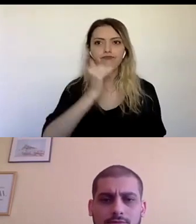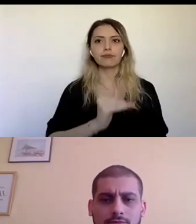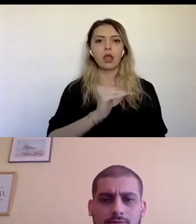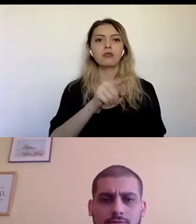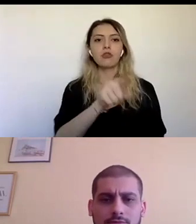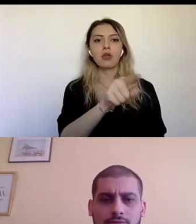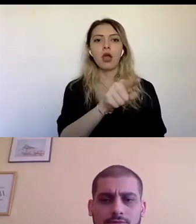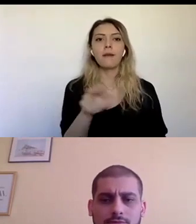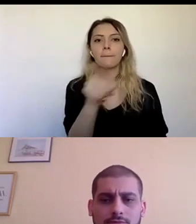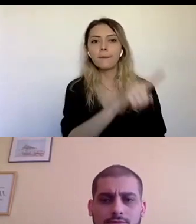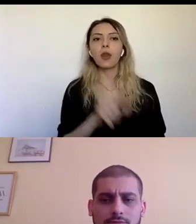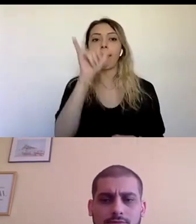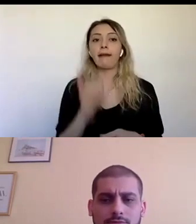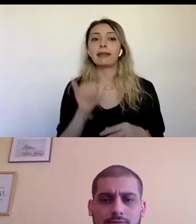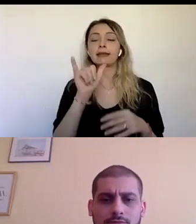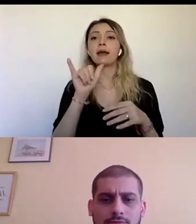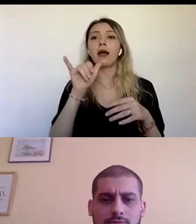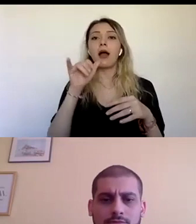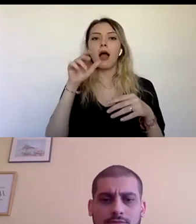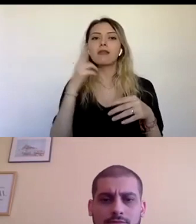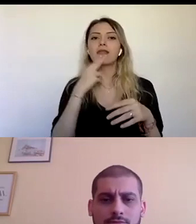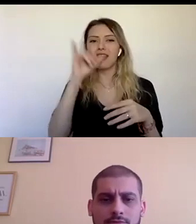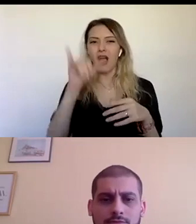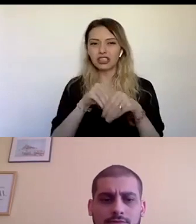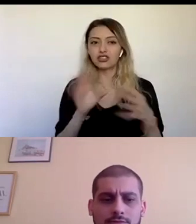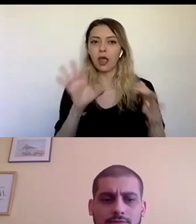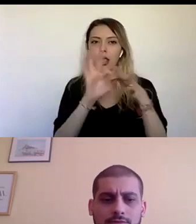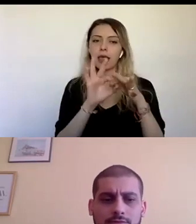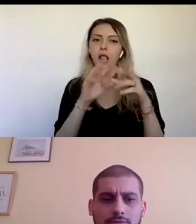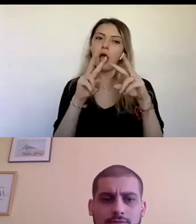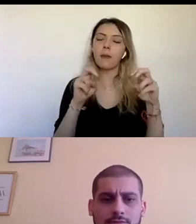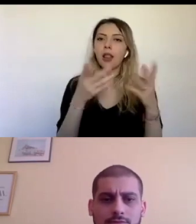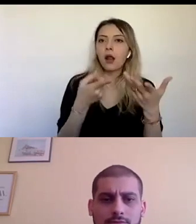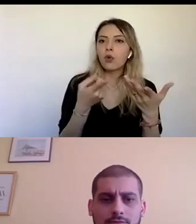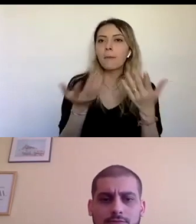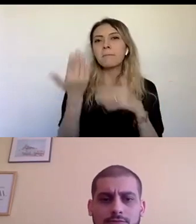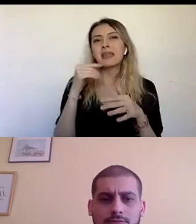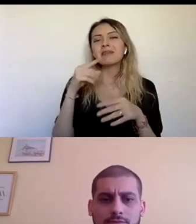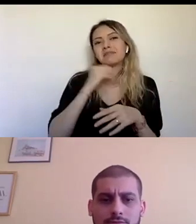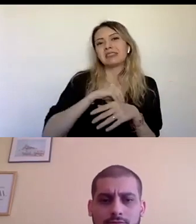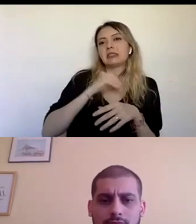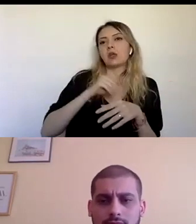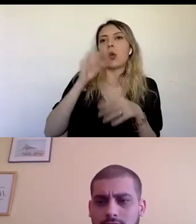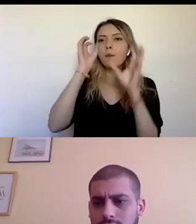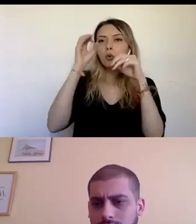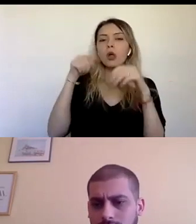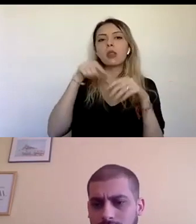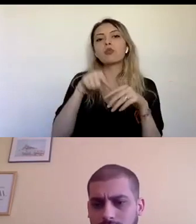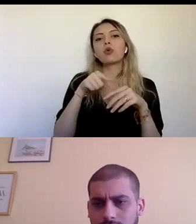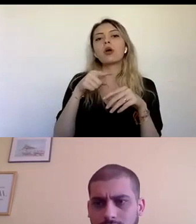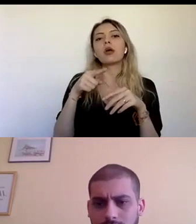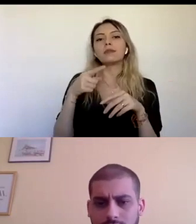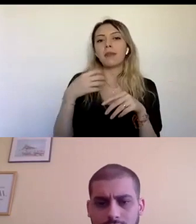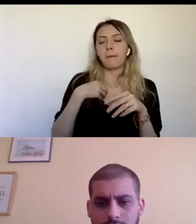Kastığa şuysa ilgili aramalardan bu benim önceki aramalarıma ve muhtemelen Google'ın da bu alandaki aramalara